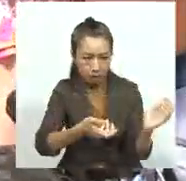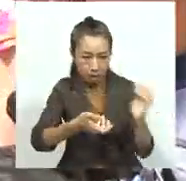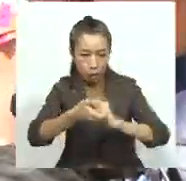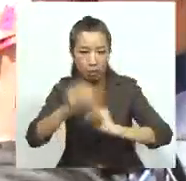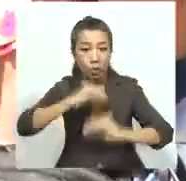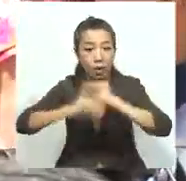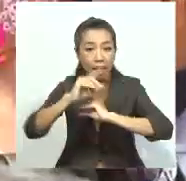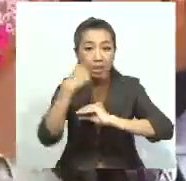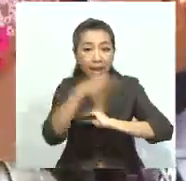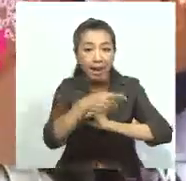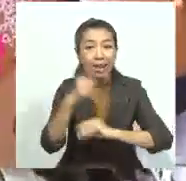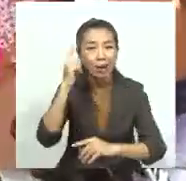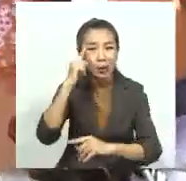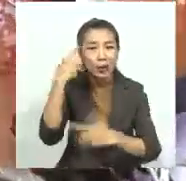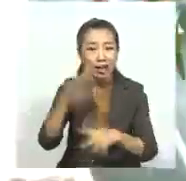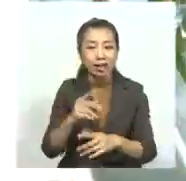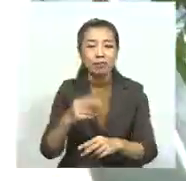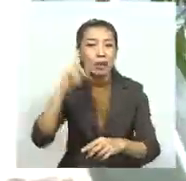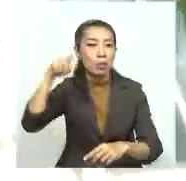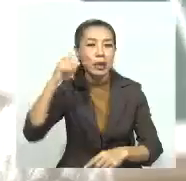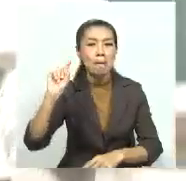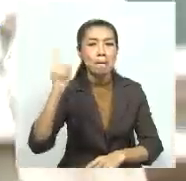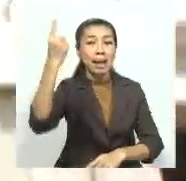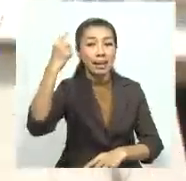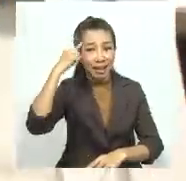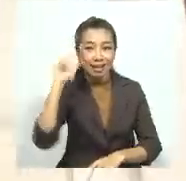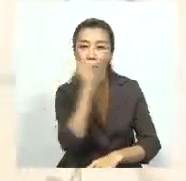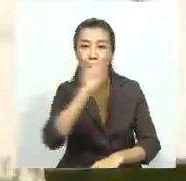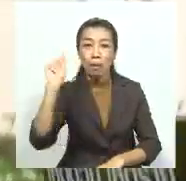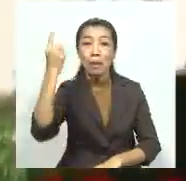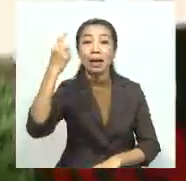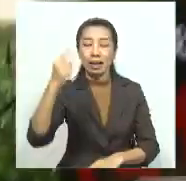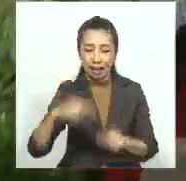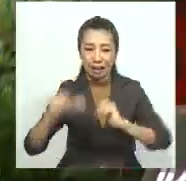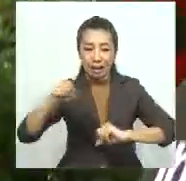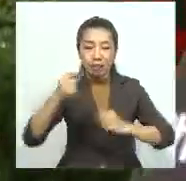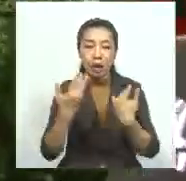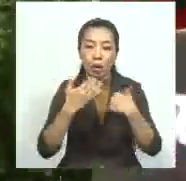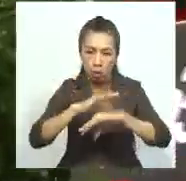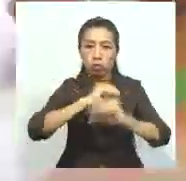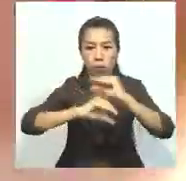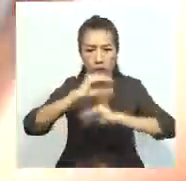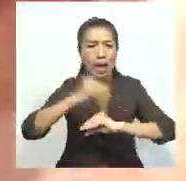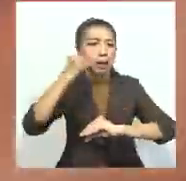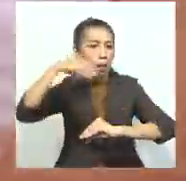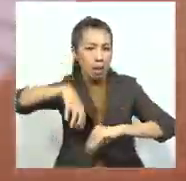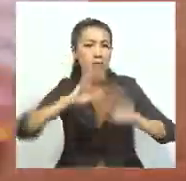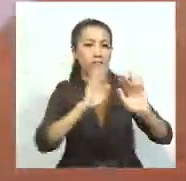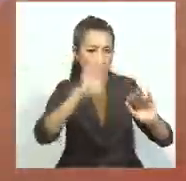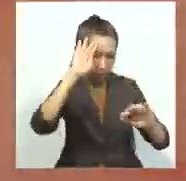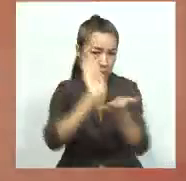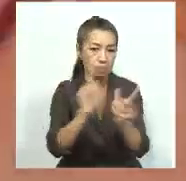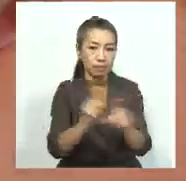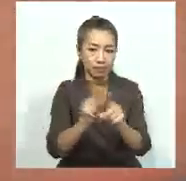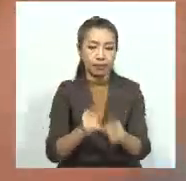การนี้เช่นกันคุณหน้าคุณตากันดีค่ะคุณใหม่เจริญปุระนะคะซึ่งเธอก็ได้เข้าร่วมโครงการฝากบ้านไว้กับตำรว